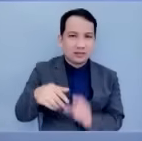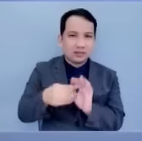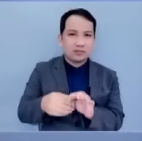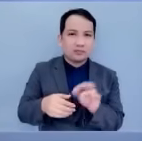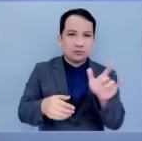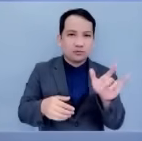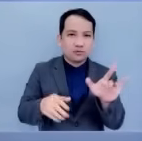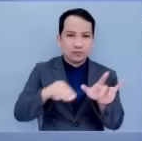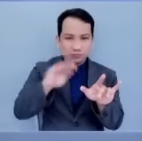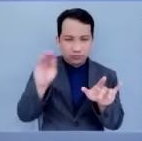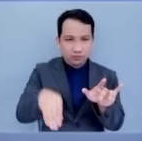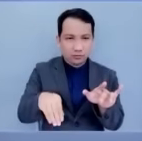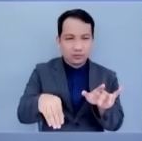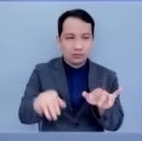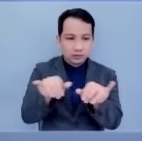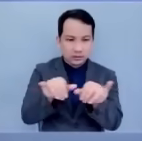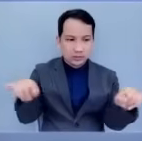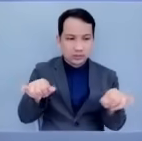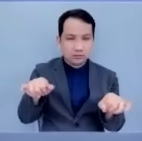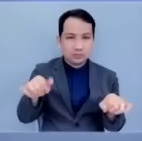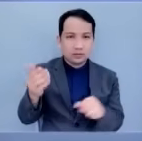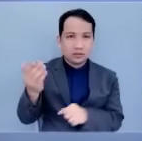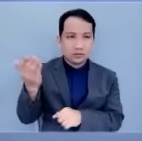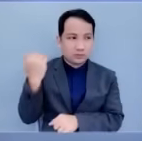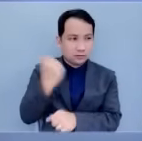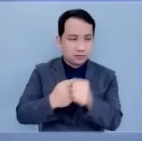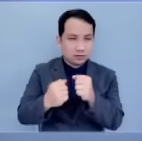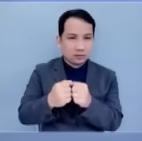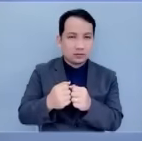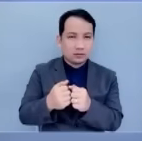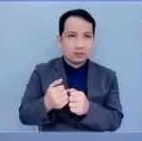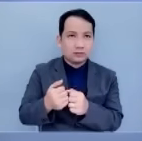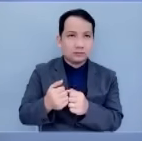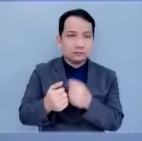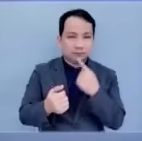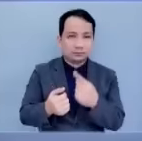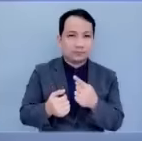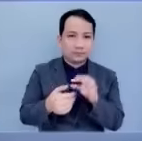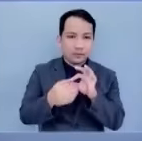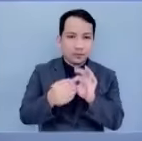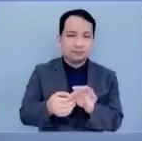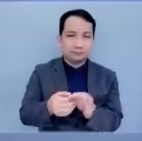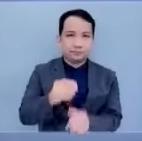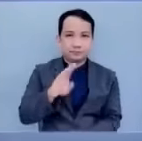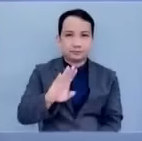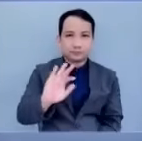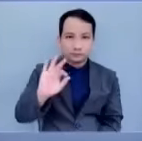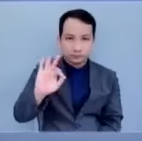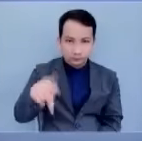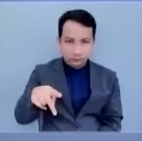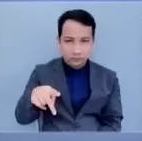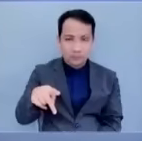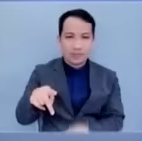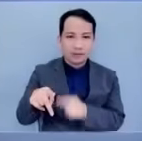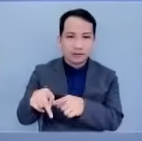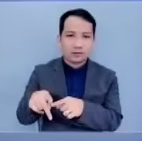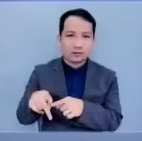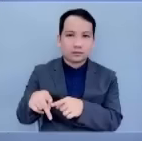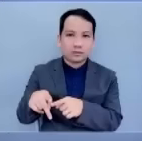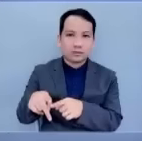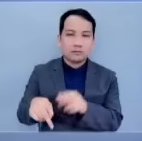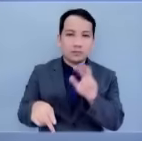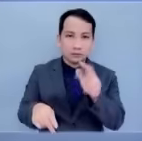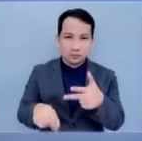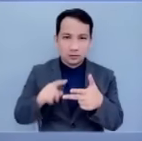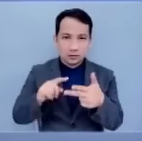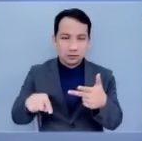25% sa parehong panahon noong nakaraang taon. Ayon po sa Bureau of Fire Protection, ang top 3 na